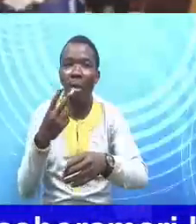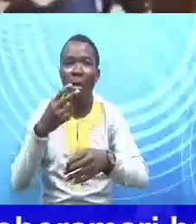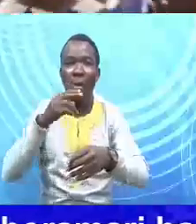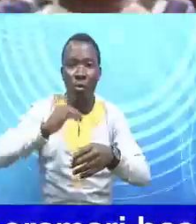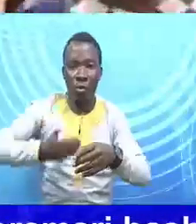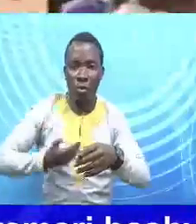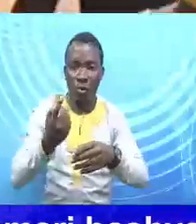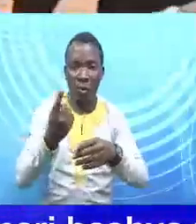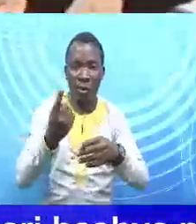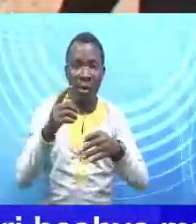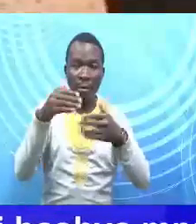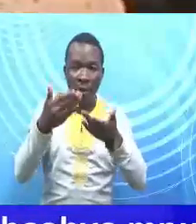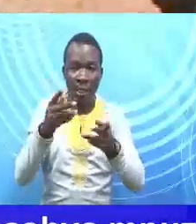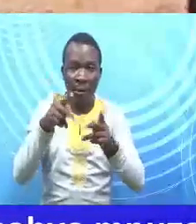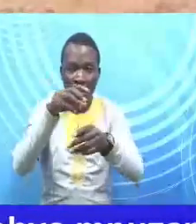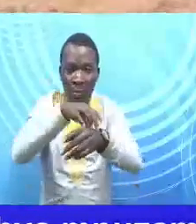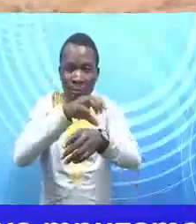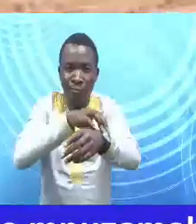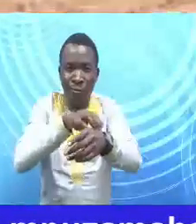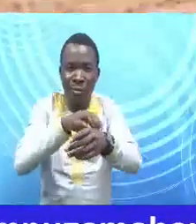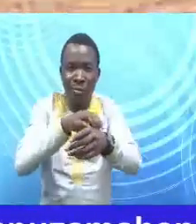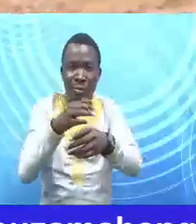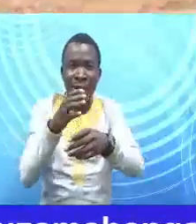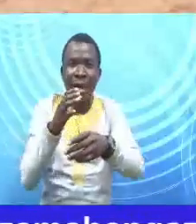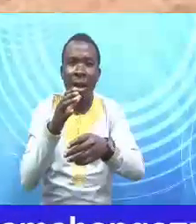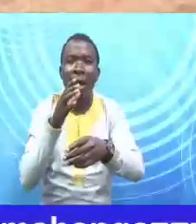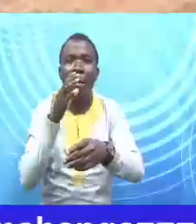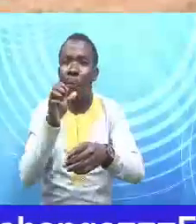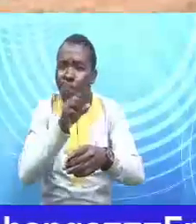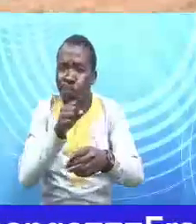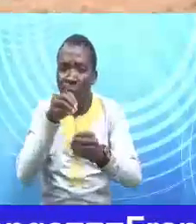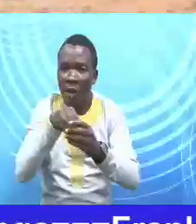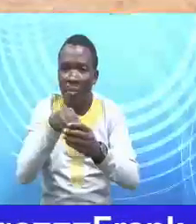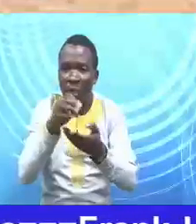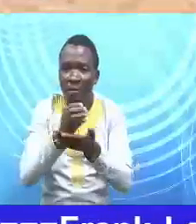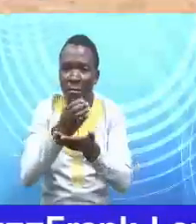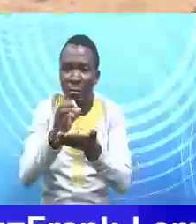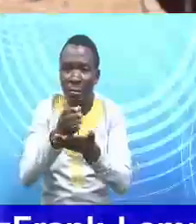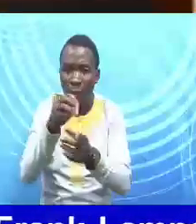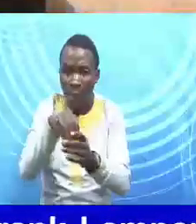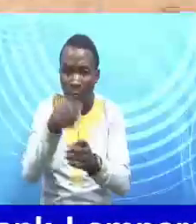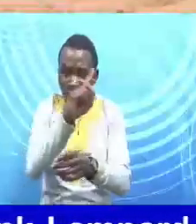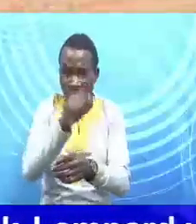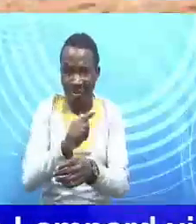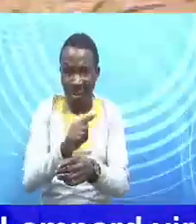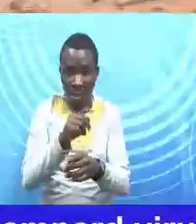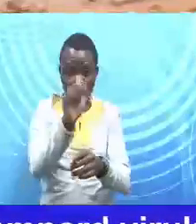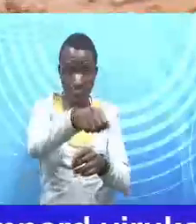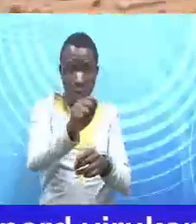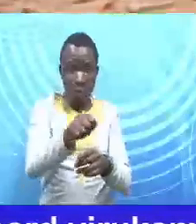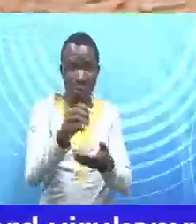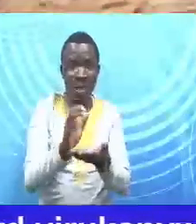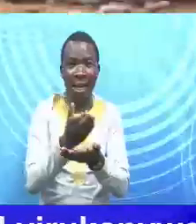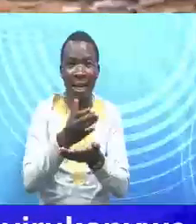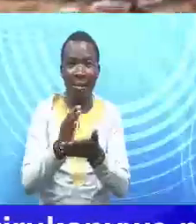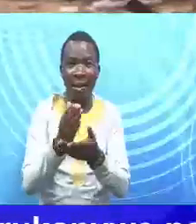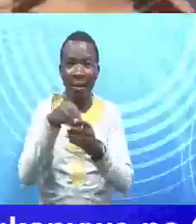None se aba bakomeretse bakecuru nabo bari mu kabari? Bari mu kabari nyine. Nakurwagwa se cyane akabyeri